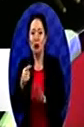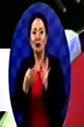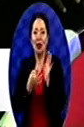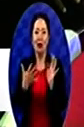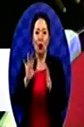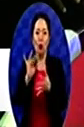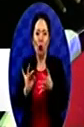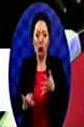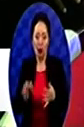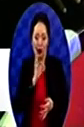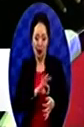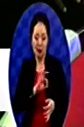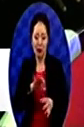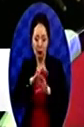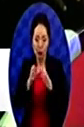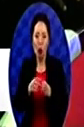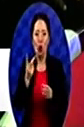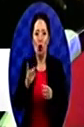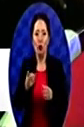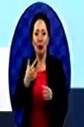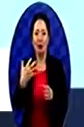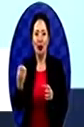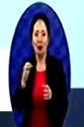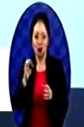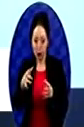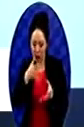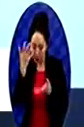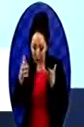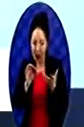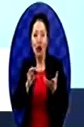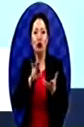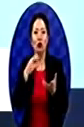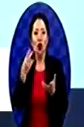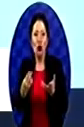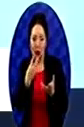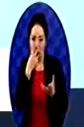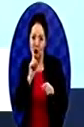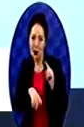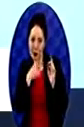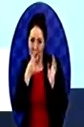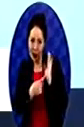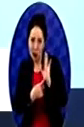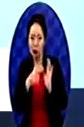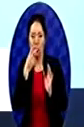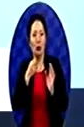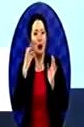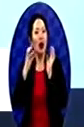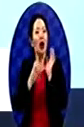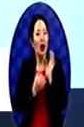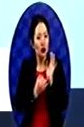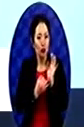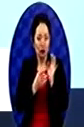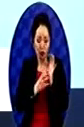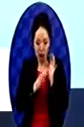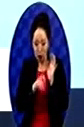ашигт малтмалын 2500 ордыг илрүүлж нөөцийг нь тогтоосон байна. 2019 оны байдлаар